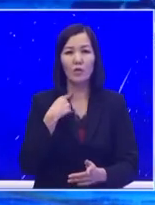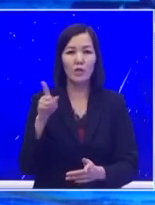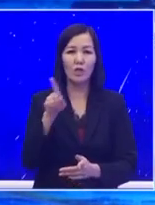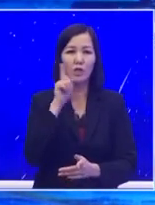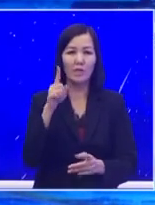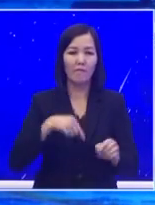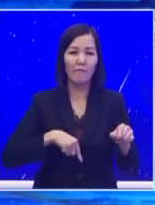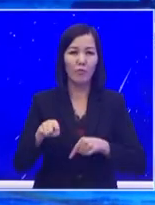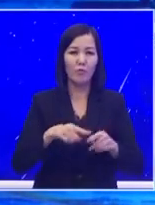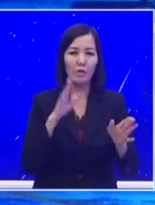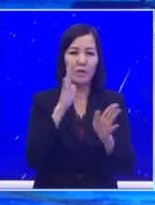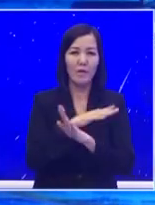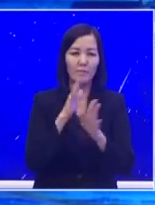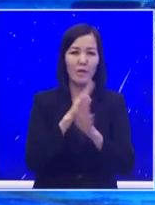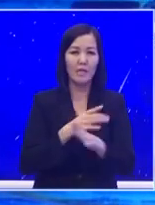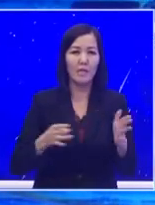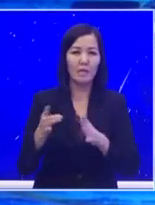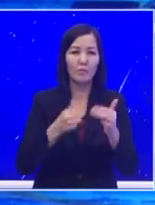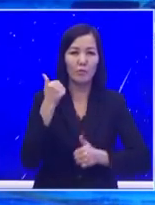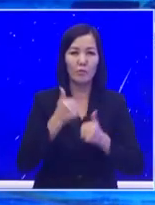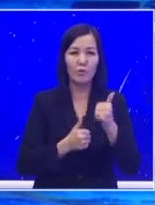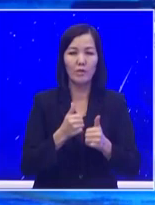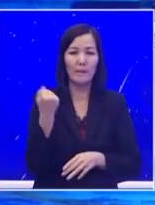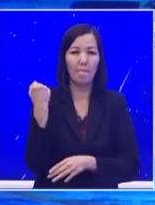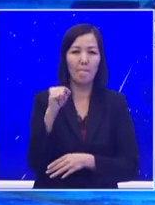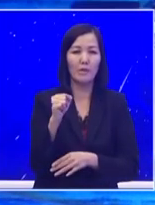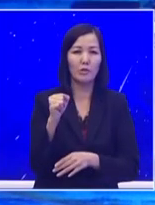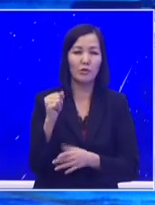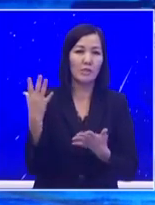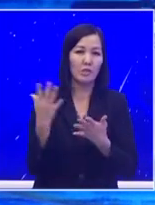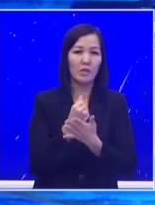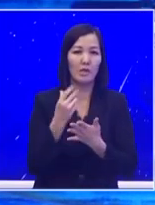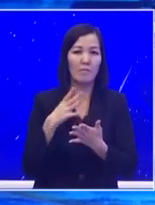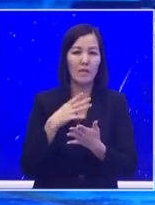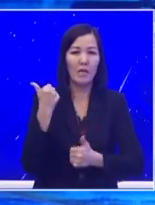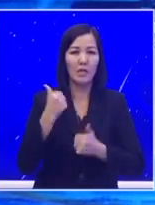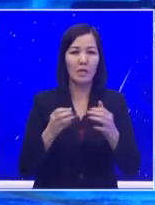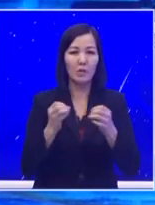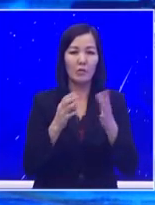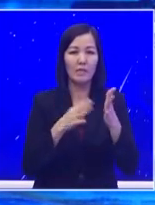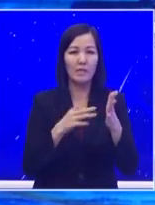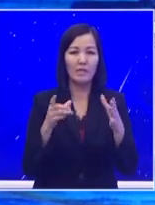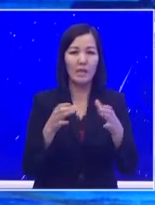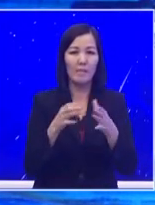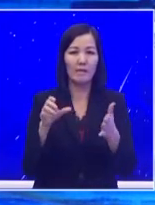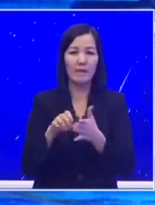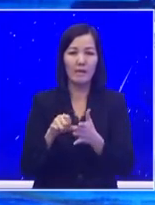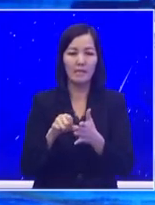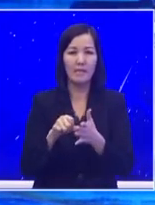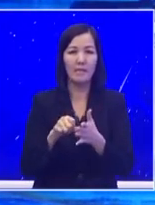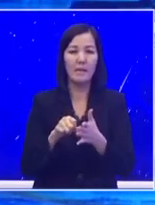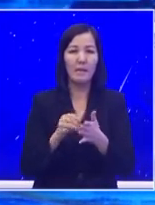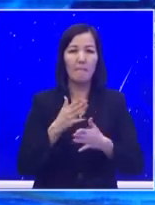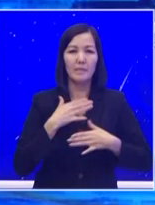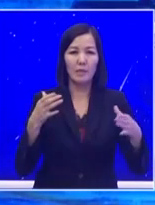Талдықорғанда жас футболшылар Қапшағайда өткен республикалық турнирдің бас жүлдесін еленді. Бұл жарысқа 18 команда қатысқан. Жерлестеріміз